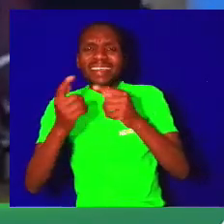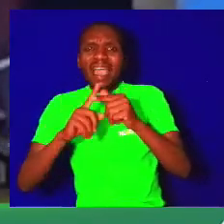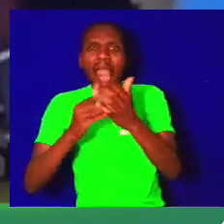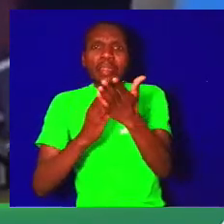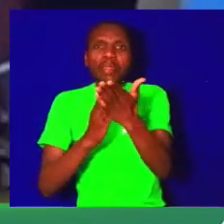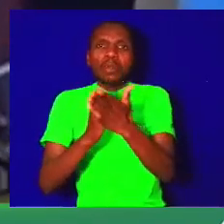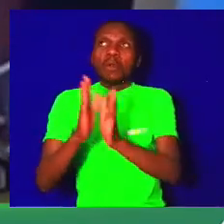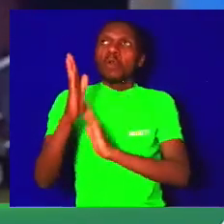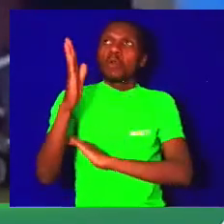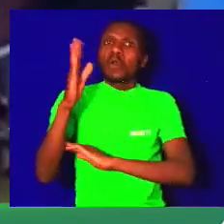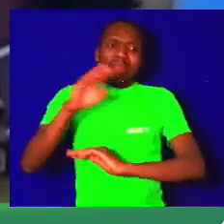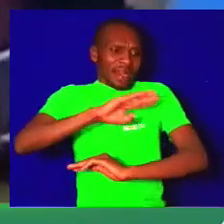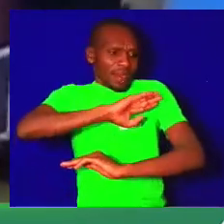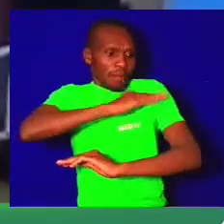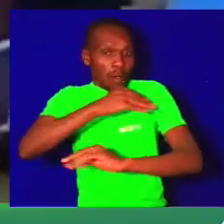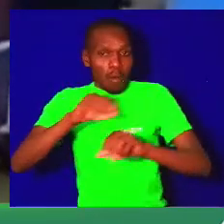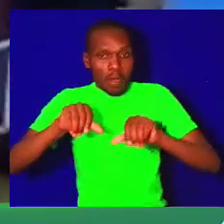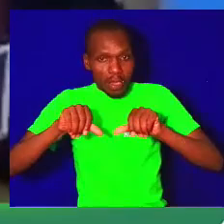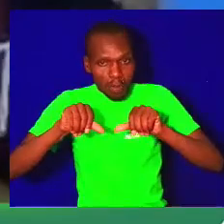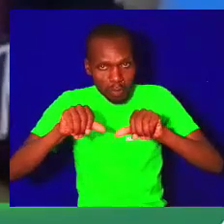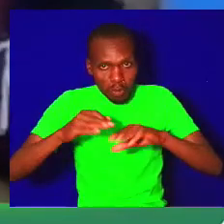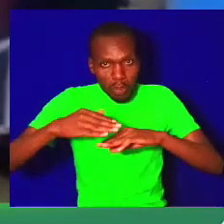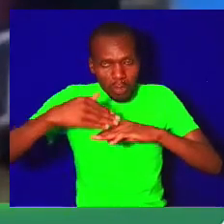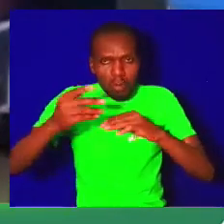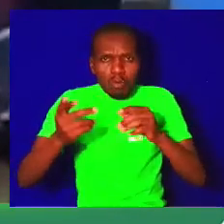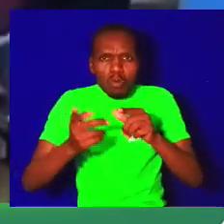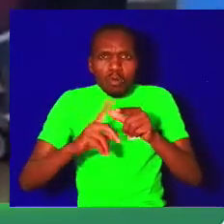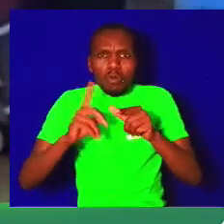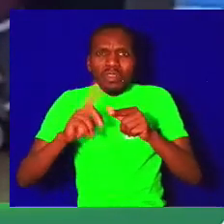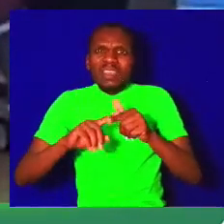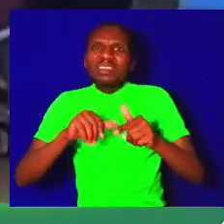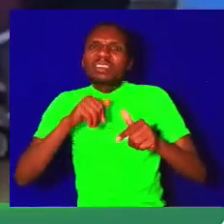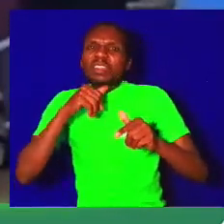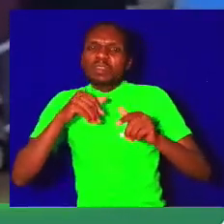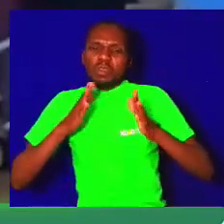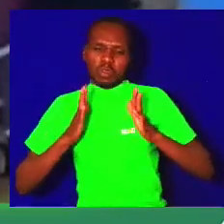twaitira se twaiki akine chinguru chama ya watu nicho mane ya saya